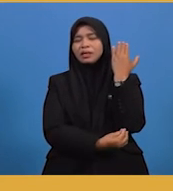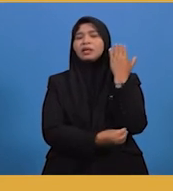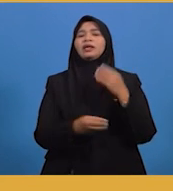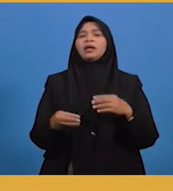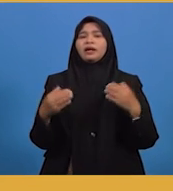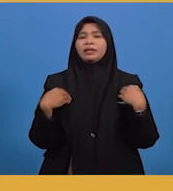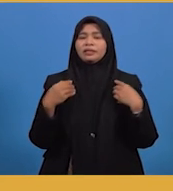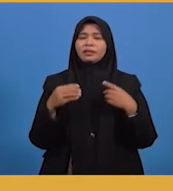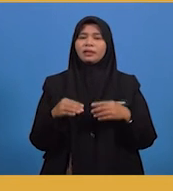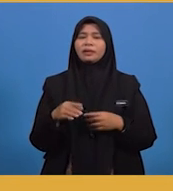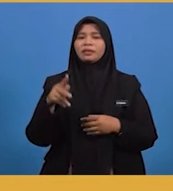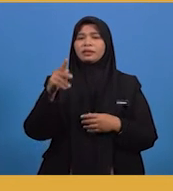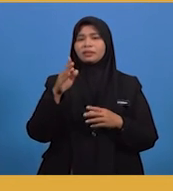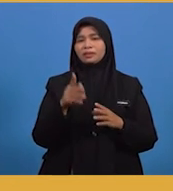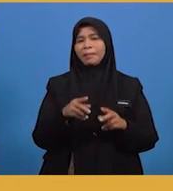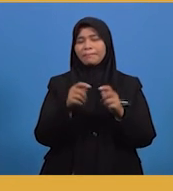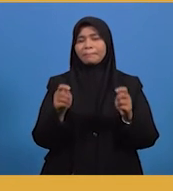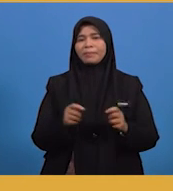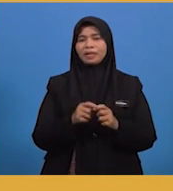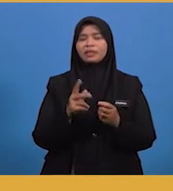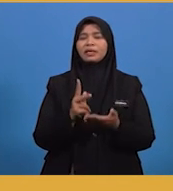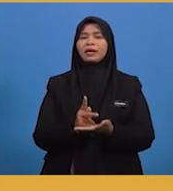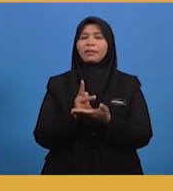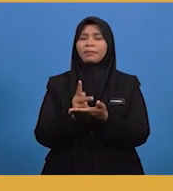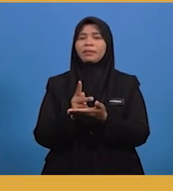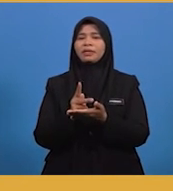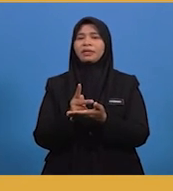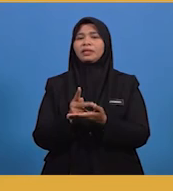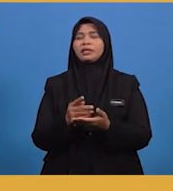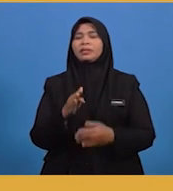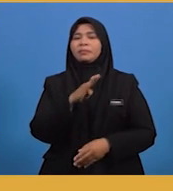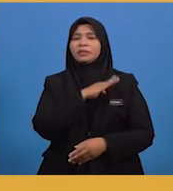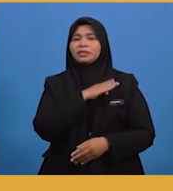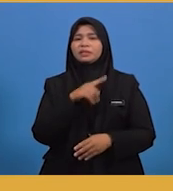terletak pangkalan tentera laut British iaitu di Singapura.